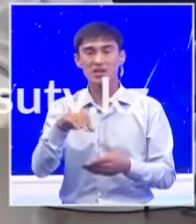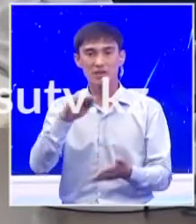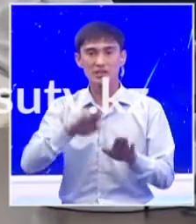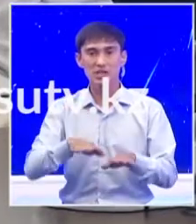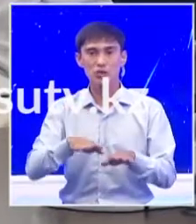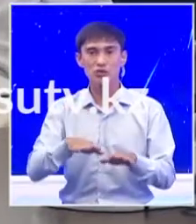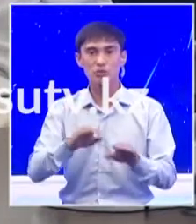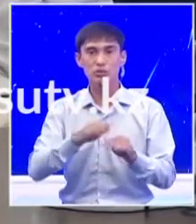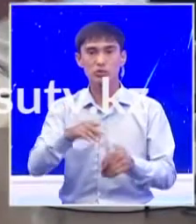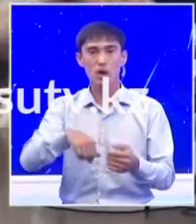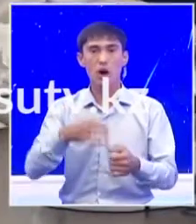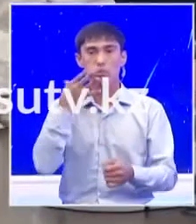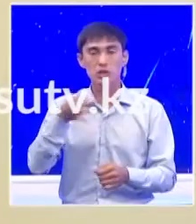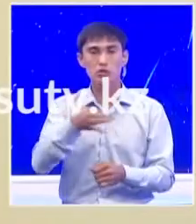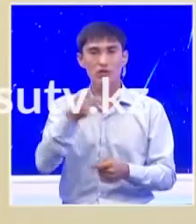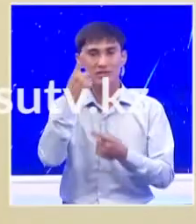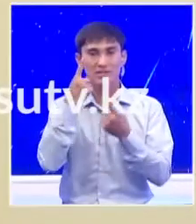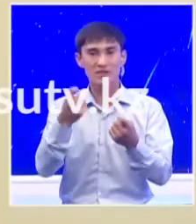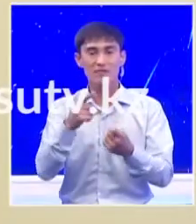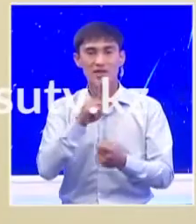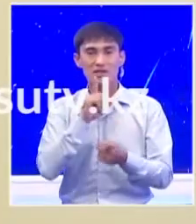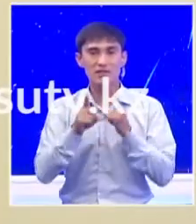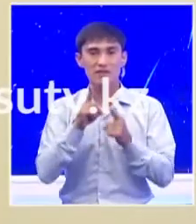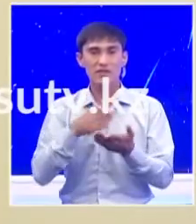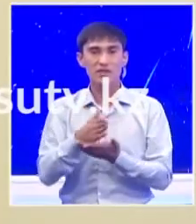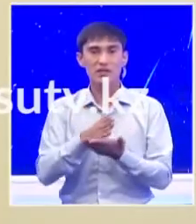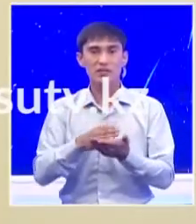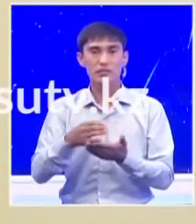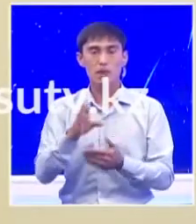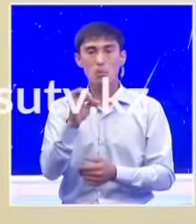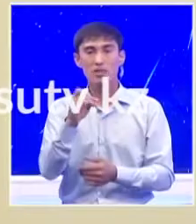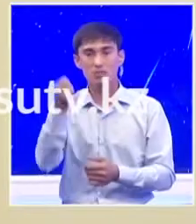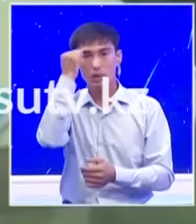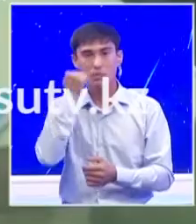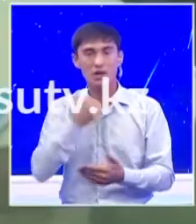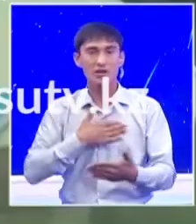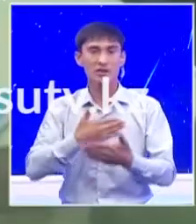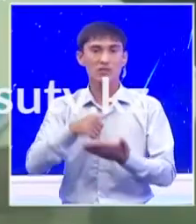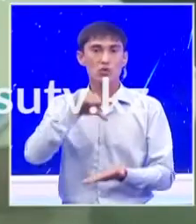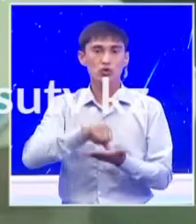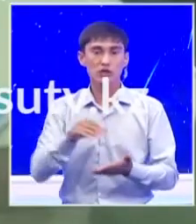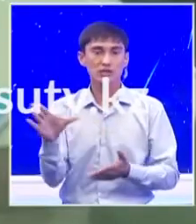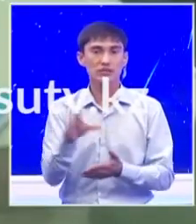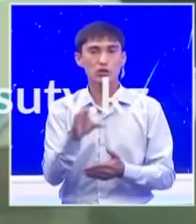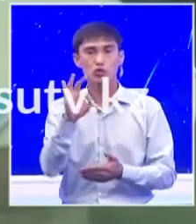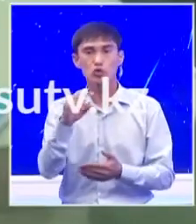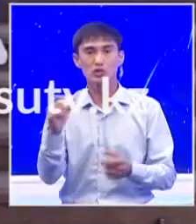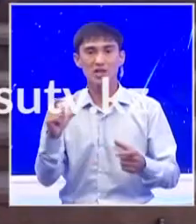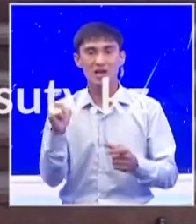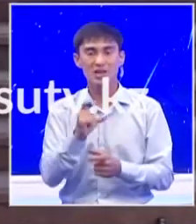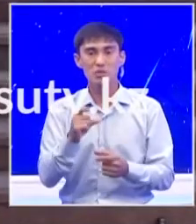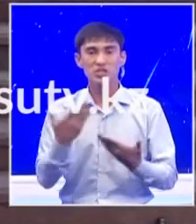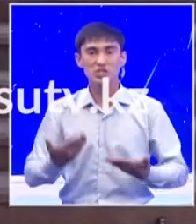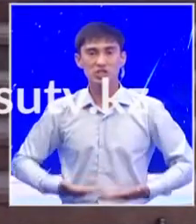председателя областного совета ветеранов. Амандык Баталов еще раз поблагодарил всех участников за активное участие в социально-экономической жизни